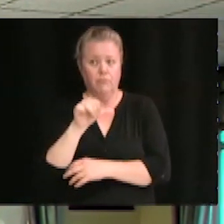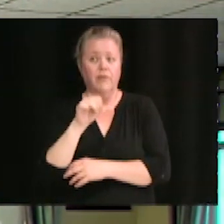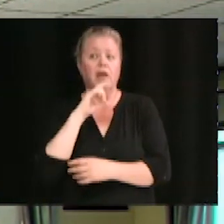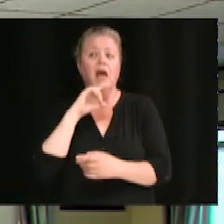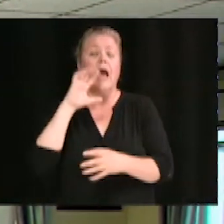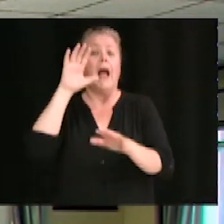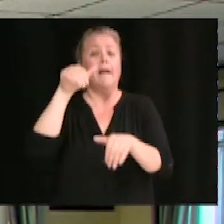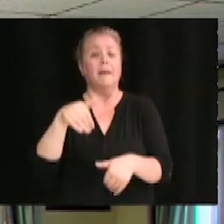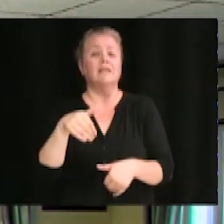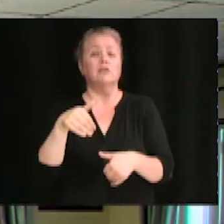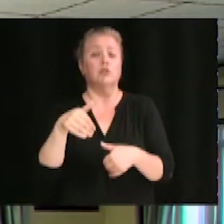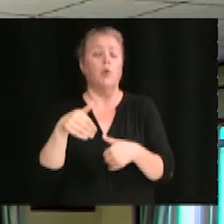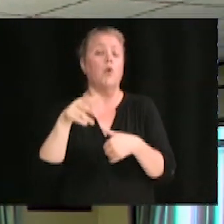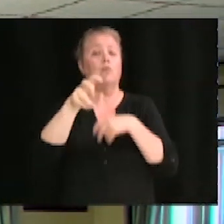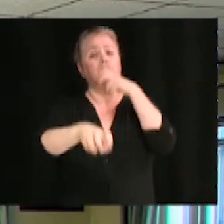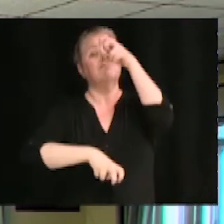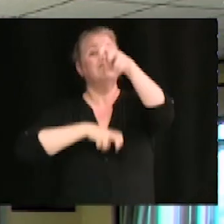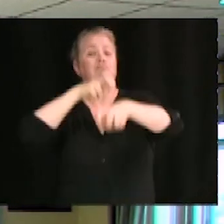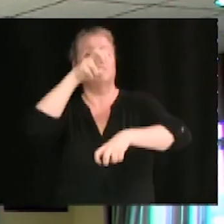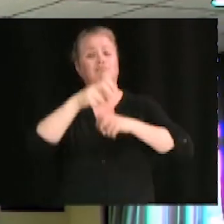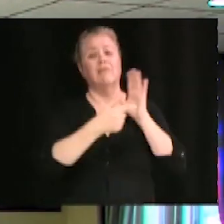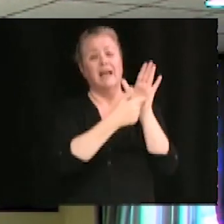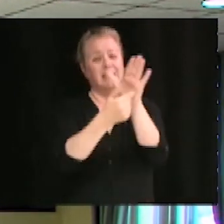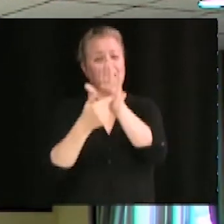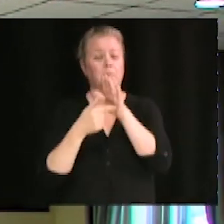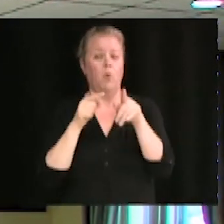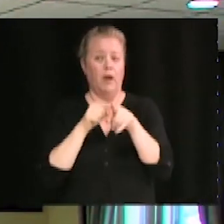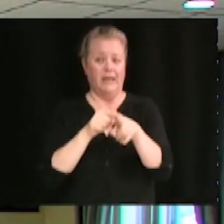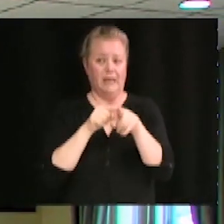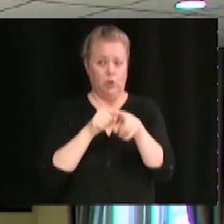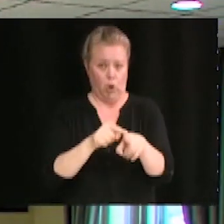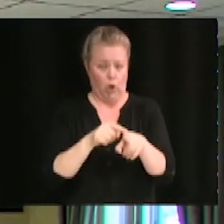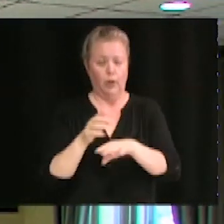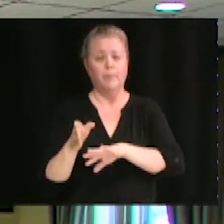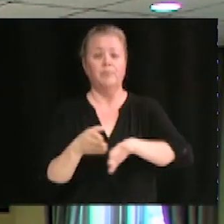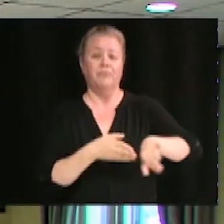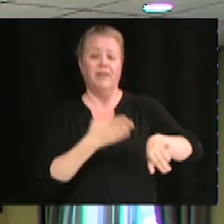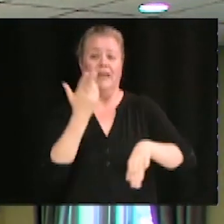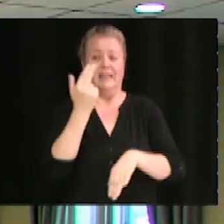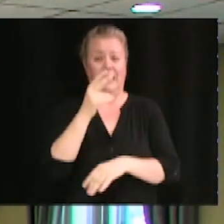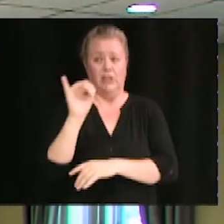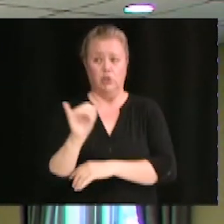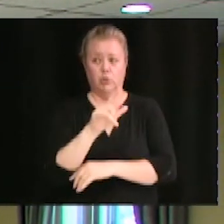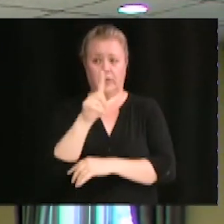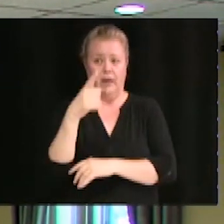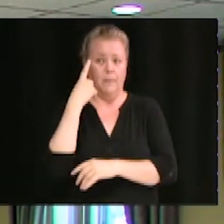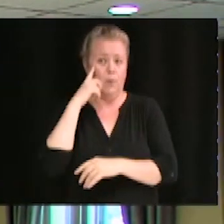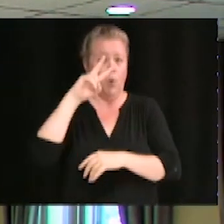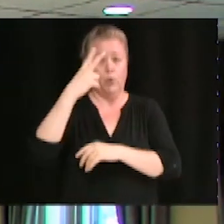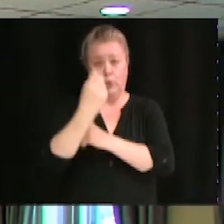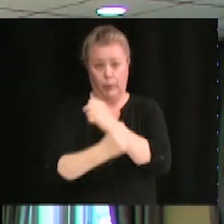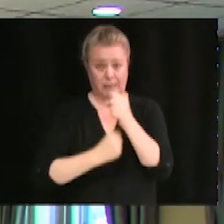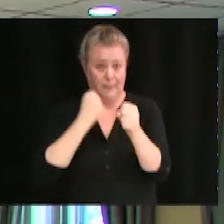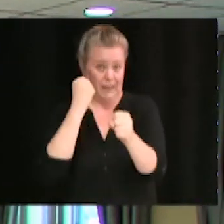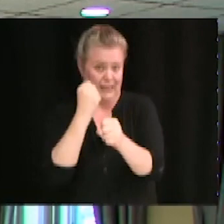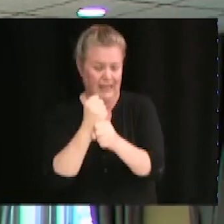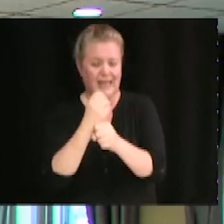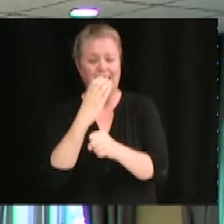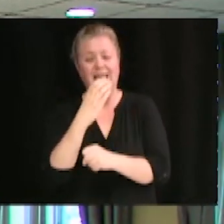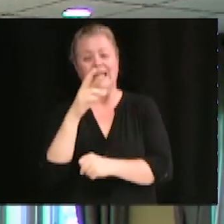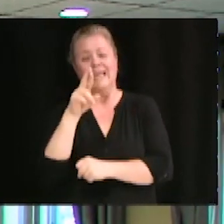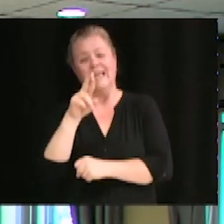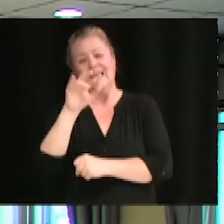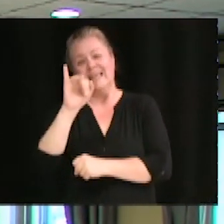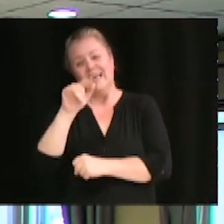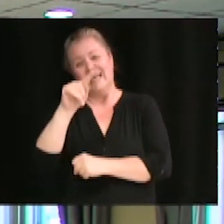maintenant au mois de juillet. Le 13 juillet, au centre-ville de Victoriaville, pour une deuxième année, il y a le Criterium en plein centre